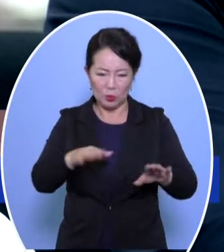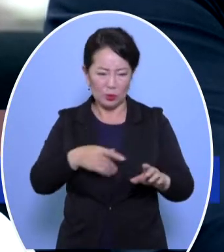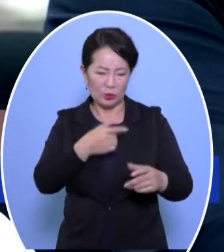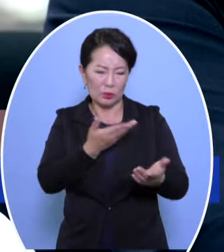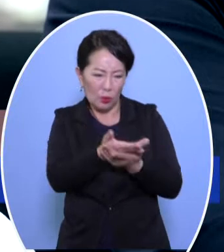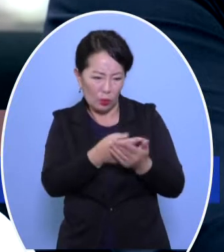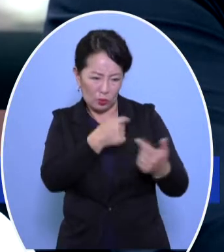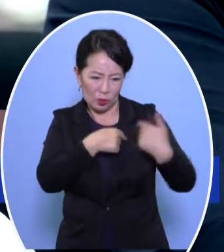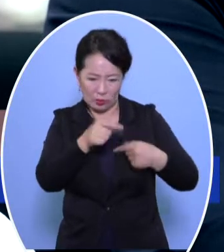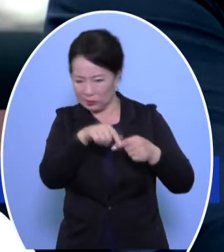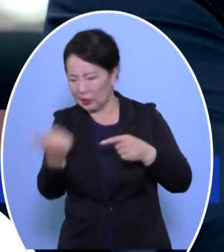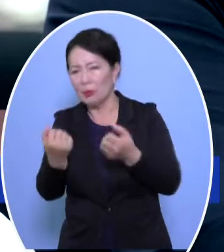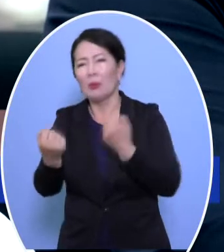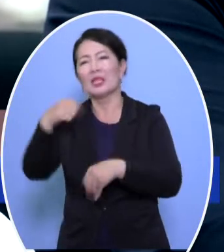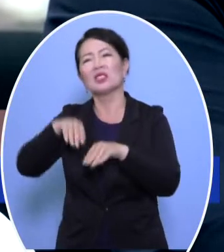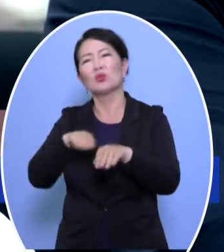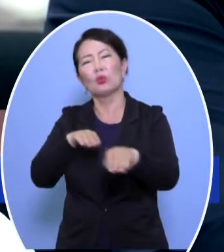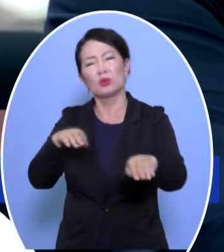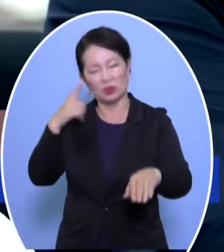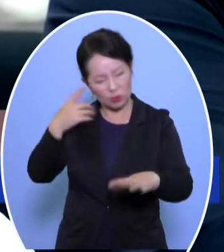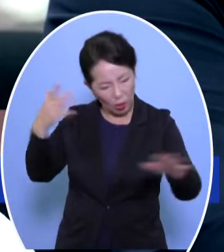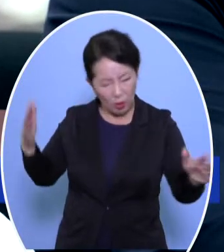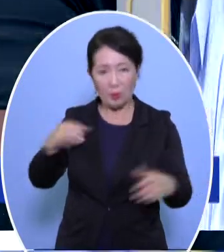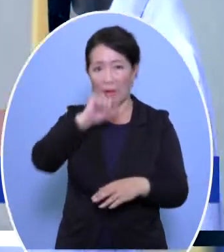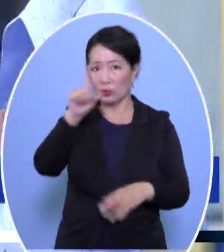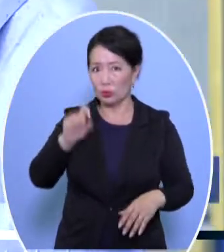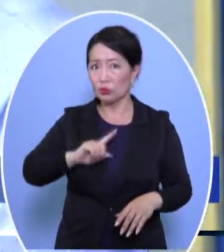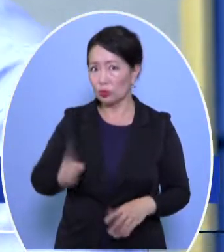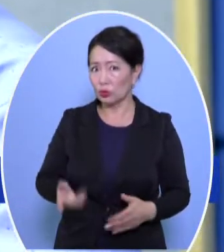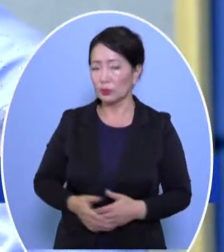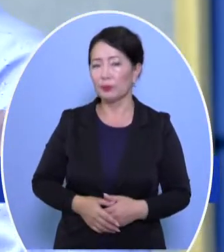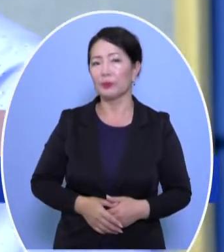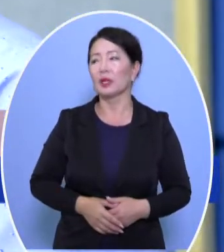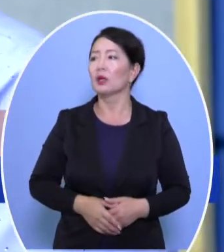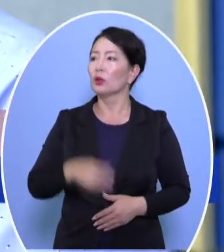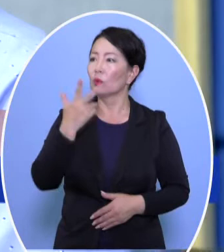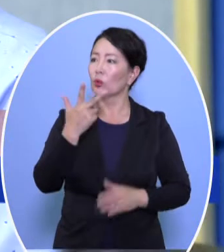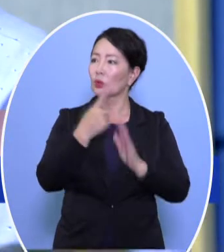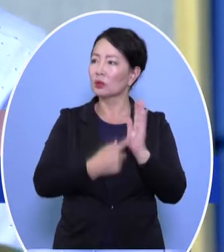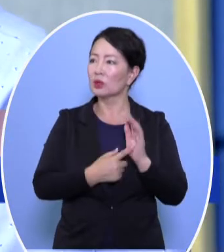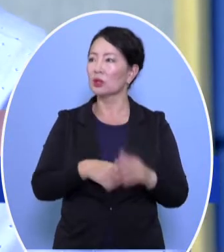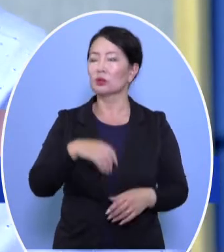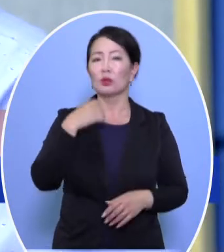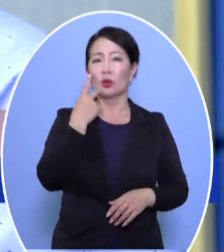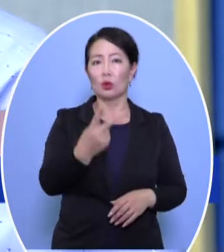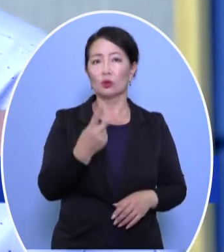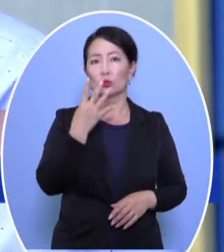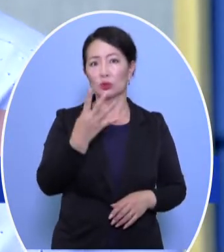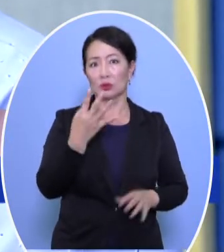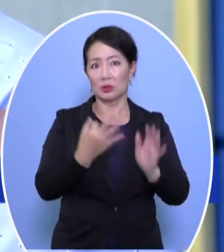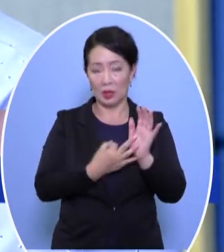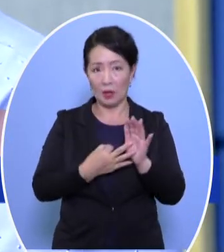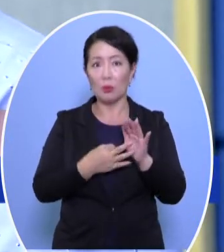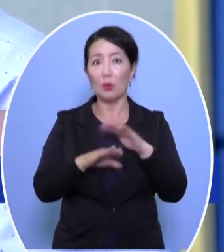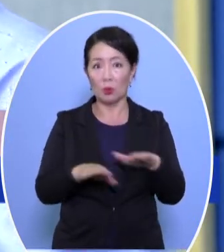гуйхын зовлонгийн цаан замын төгжрөл гэж том асуудал байгаа гэдэг бид нар хүлээн зөвшөөрөх хэрэгтэй. 3 сард 248 байсан хүүхэд өнөөдөр 400